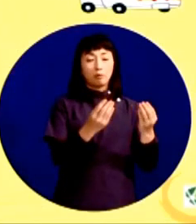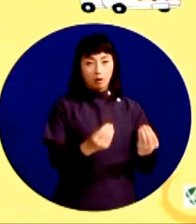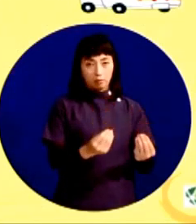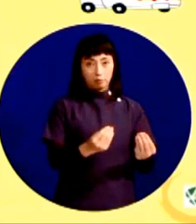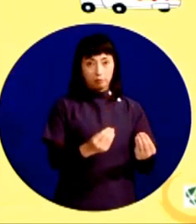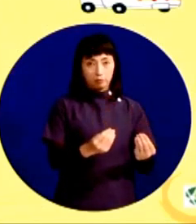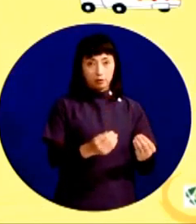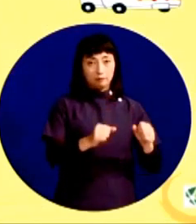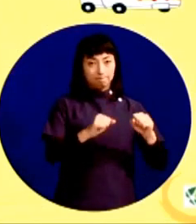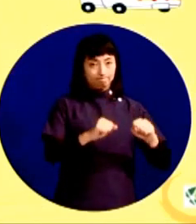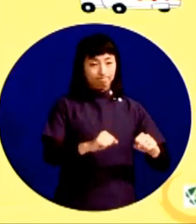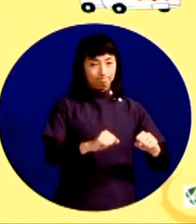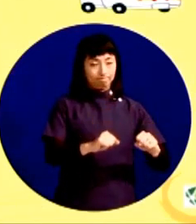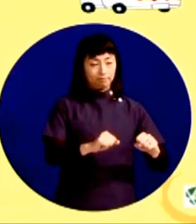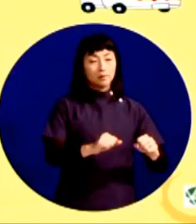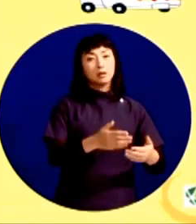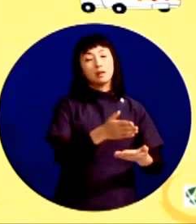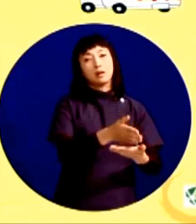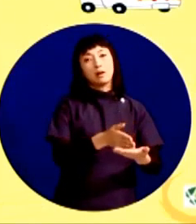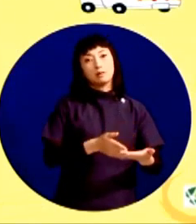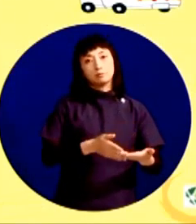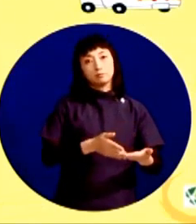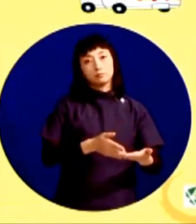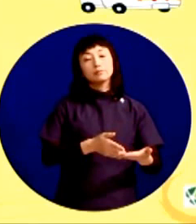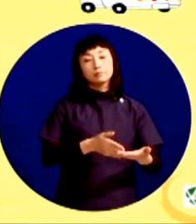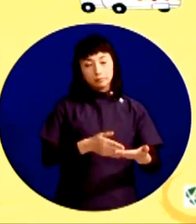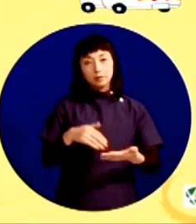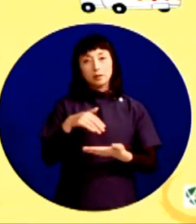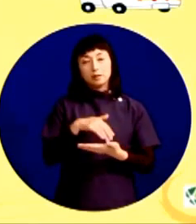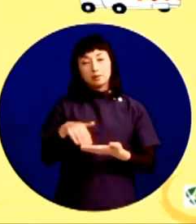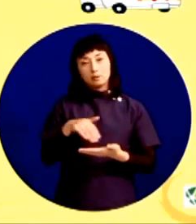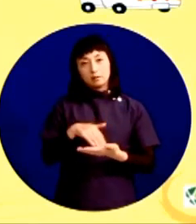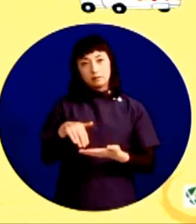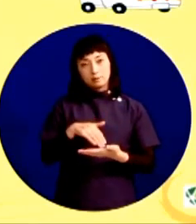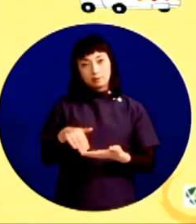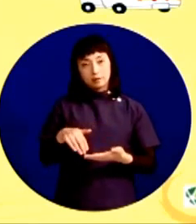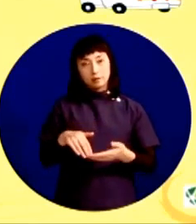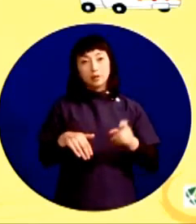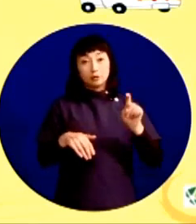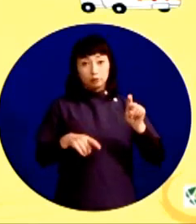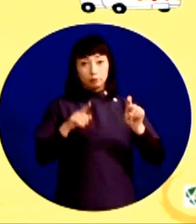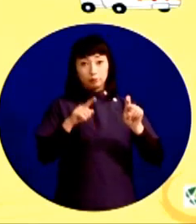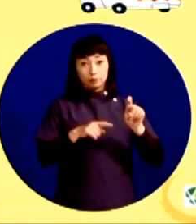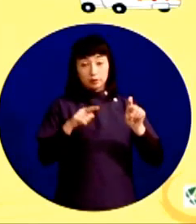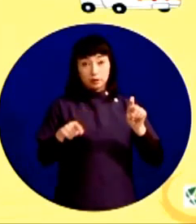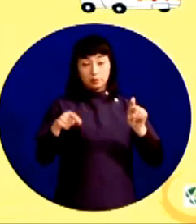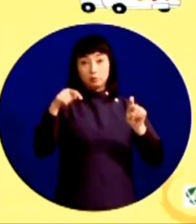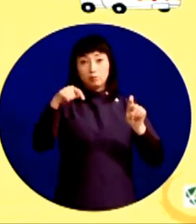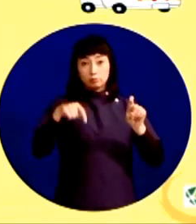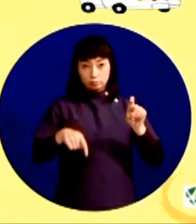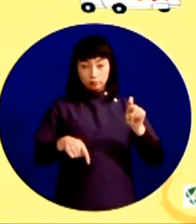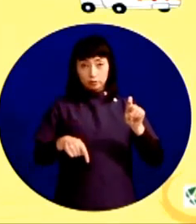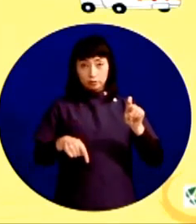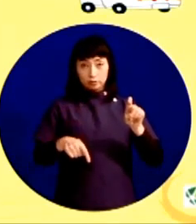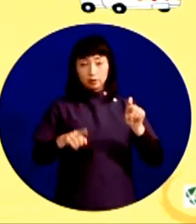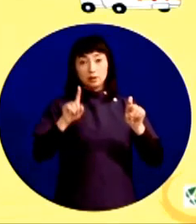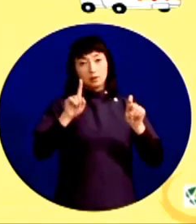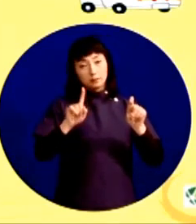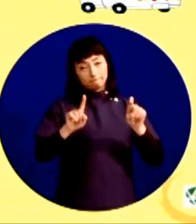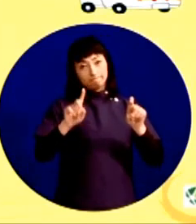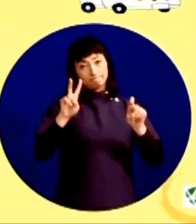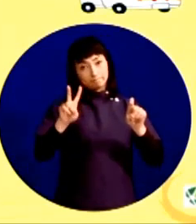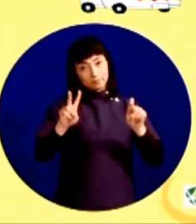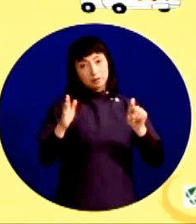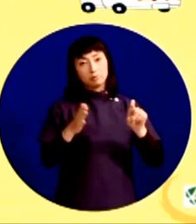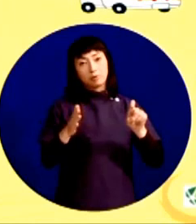で緊急手術を乗り越える人は半分程度ですので破裂した場合に助かるのは10